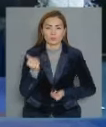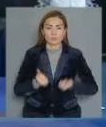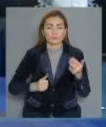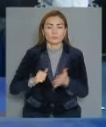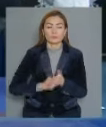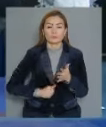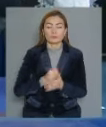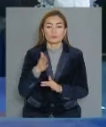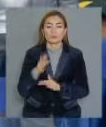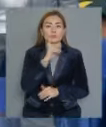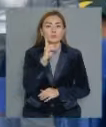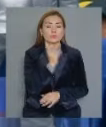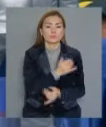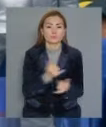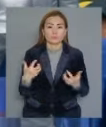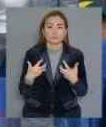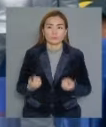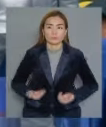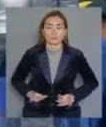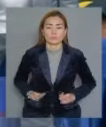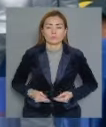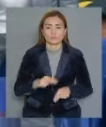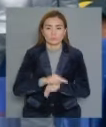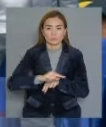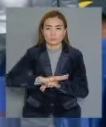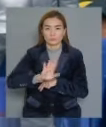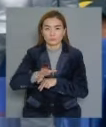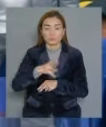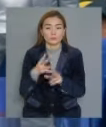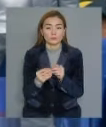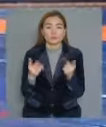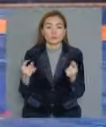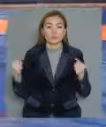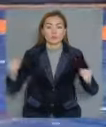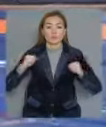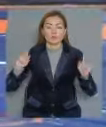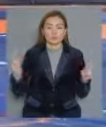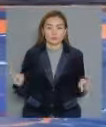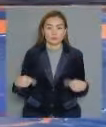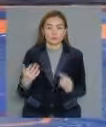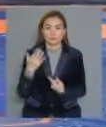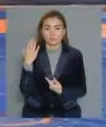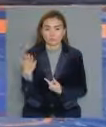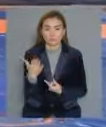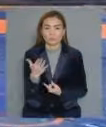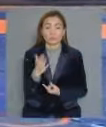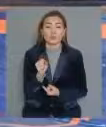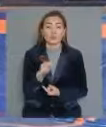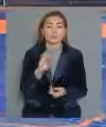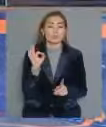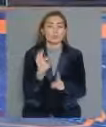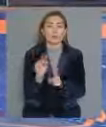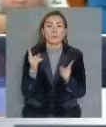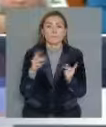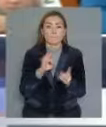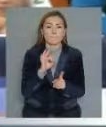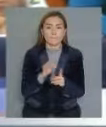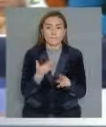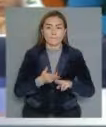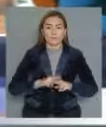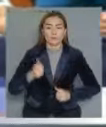себебі алдымен жастарға салауатты өмір салтын насихаттау және үлкен спорт бағытына жол ашу. Ал алға қойған ең үлкен мақсат